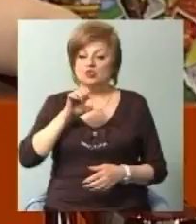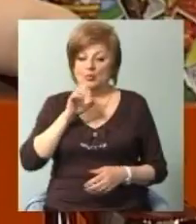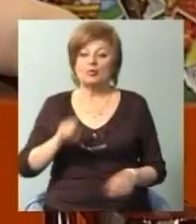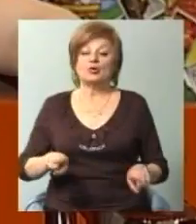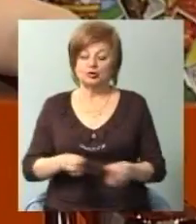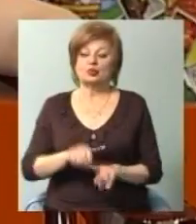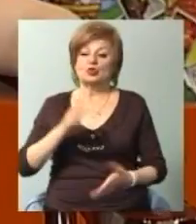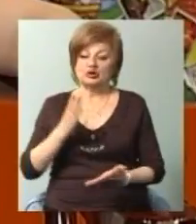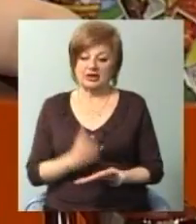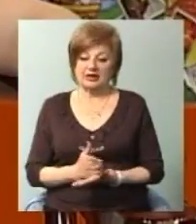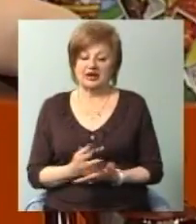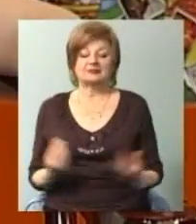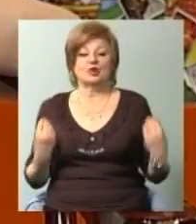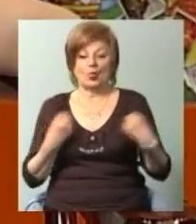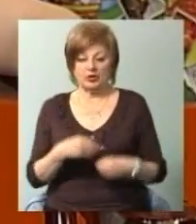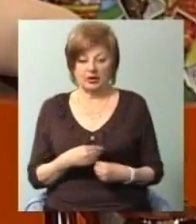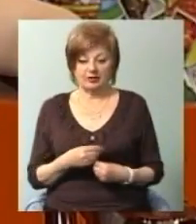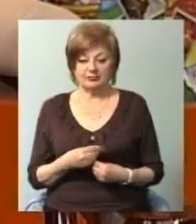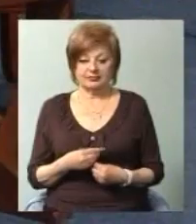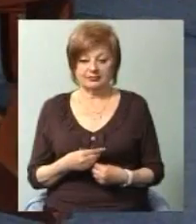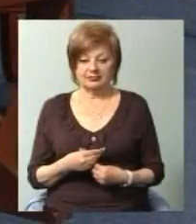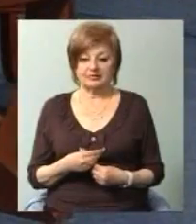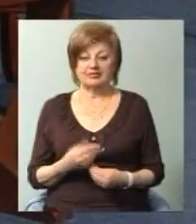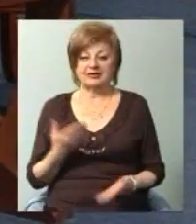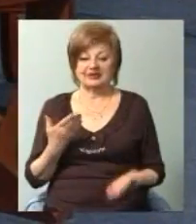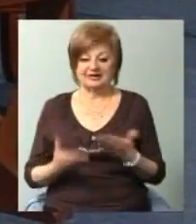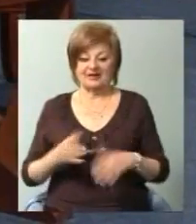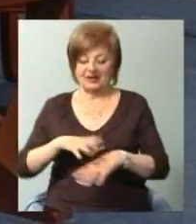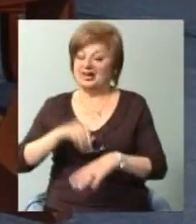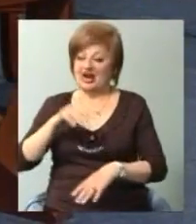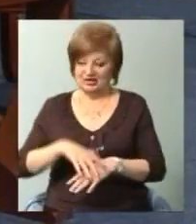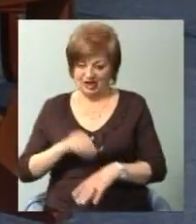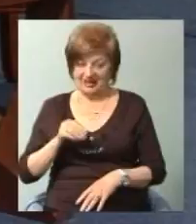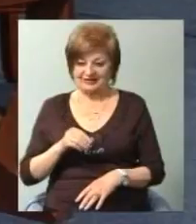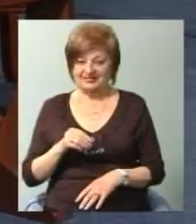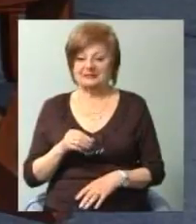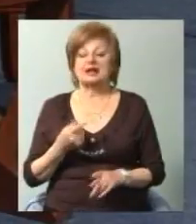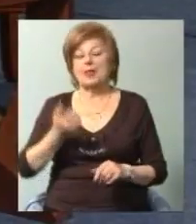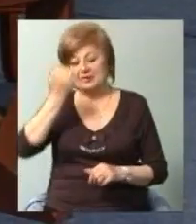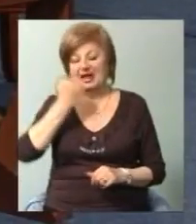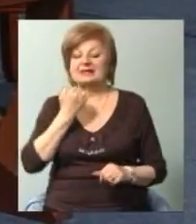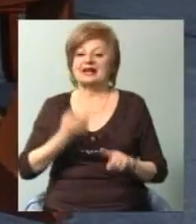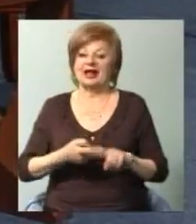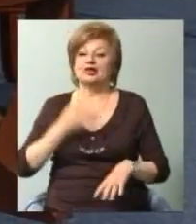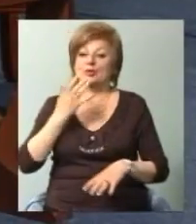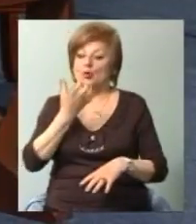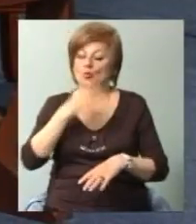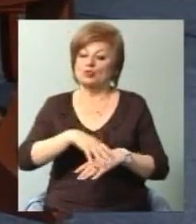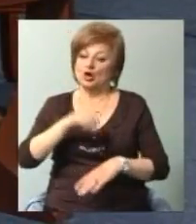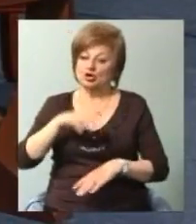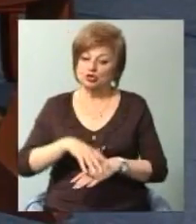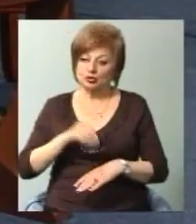теж є одяг. Напевно, їхнє хутро. Завдяки цьому хутру, або як шерсті,